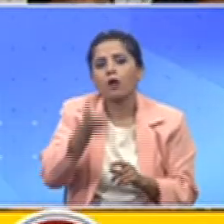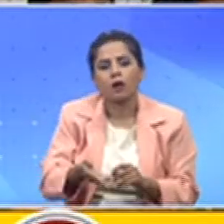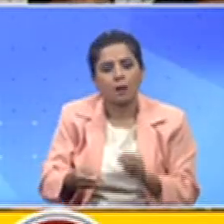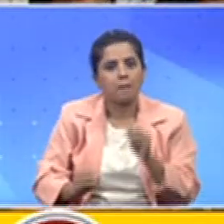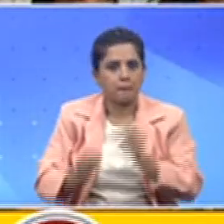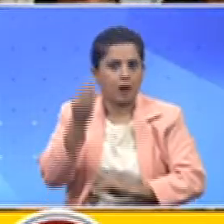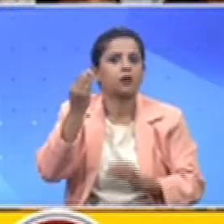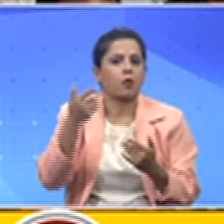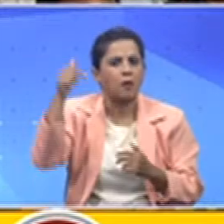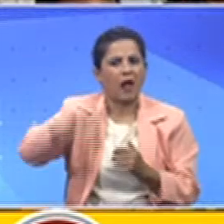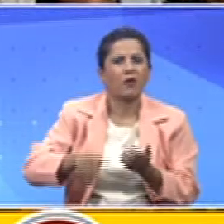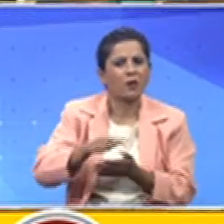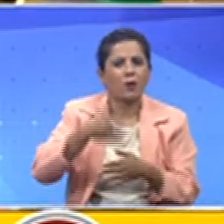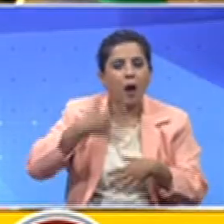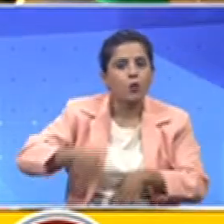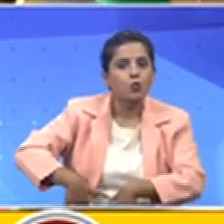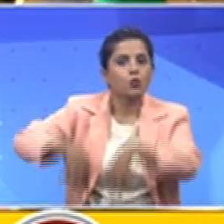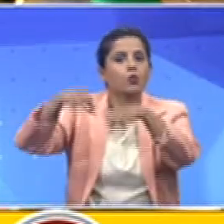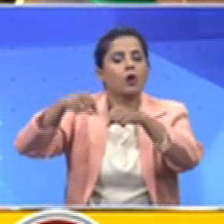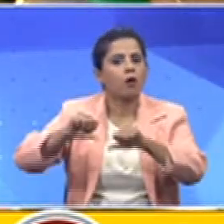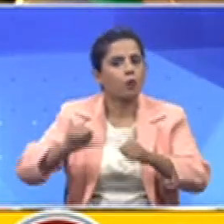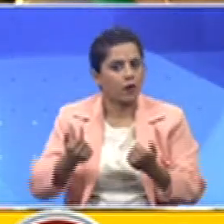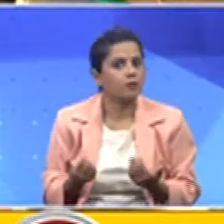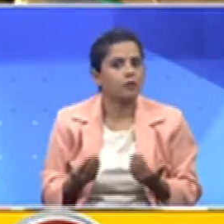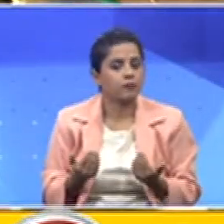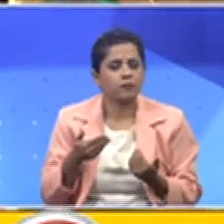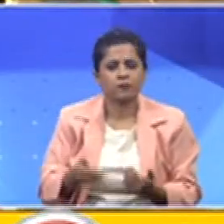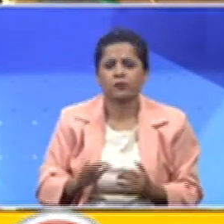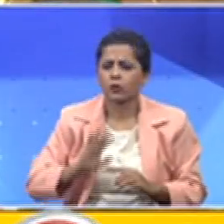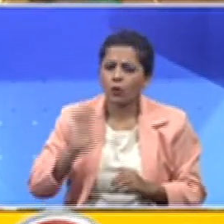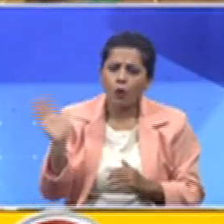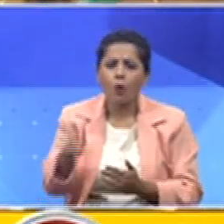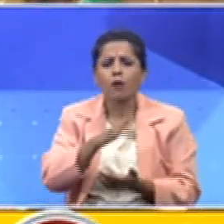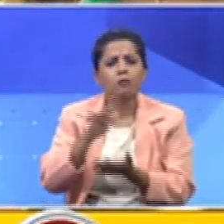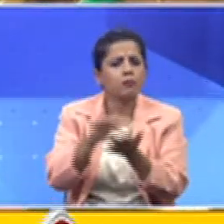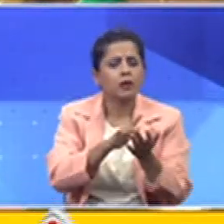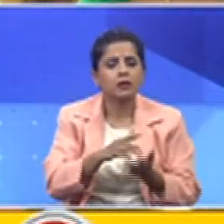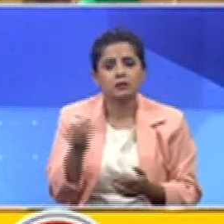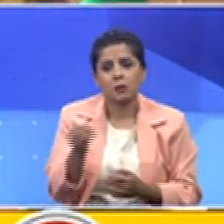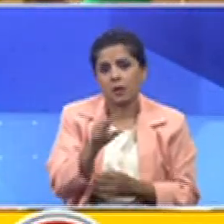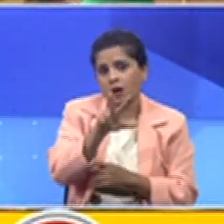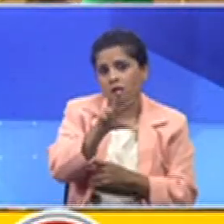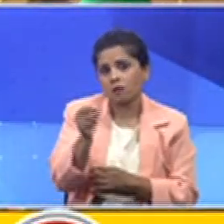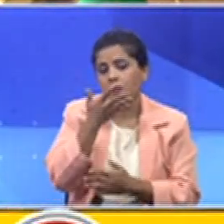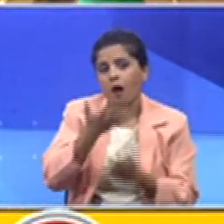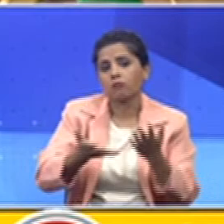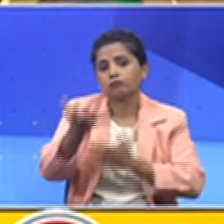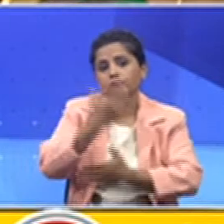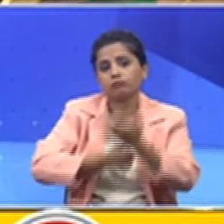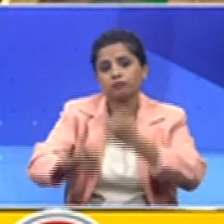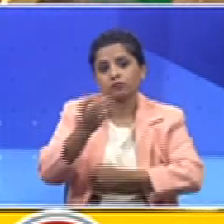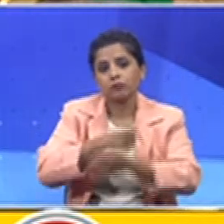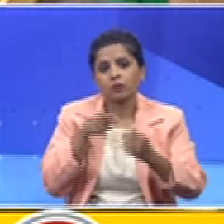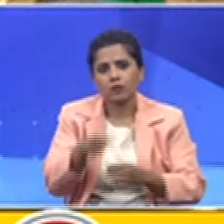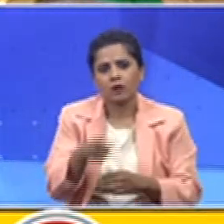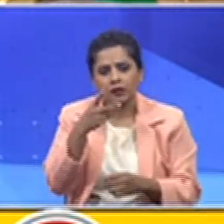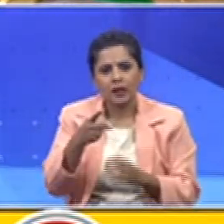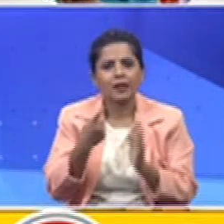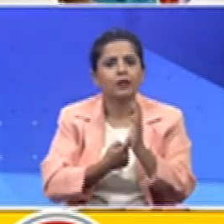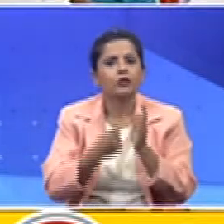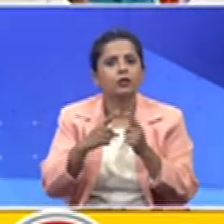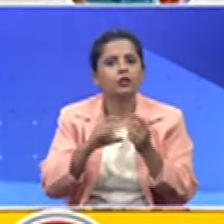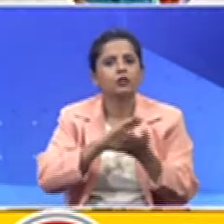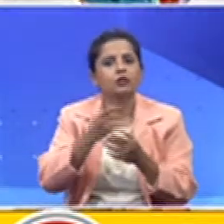गांव वालों ने पूरे क्षेत्र के करीब करीब 800 कुएं को रिचार्ज के